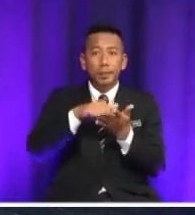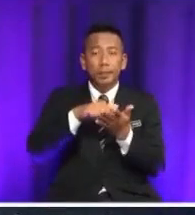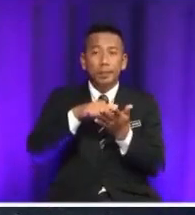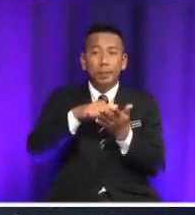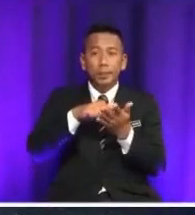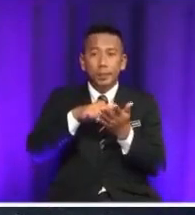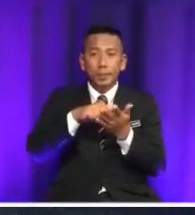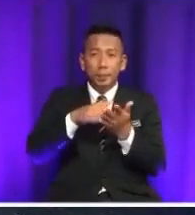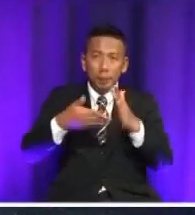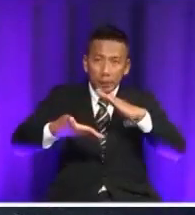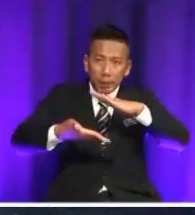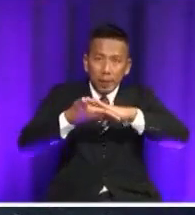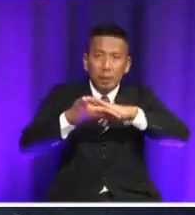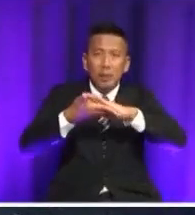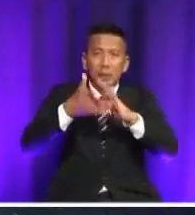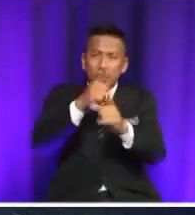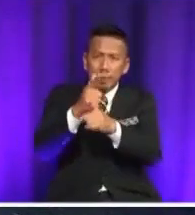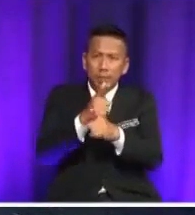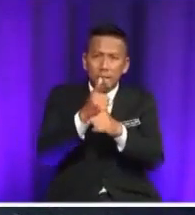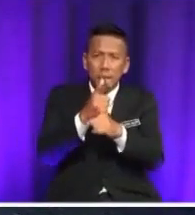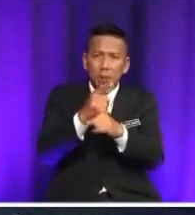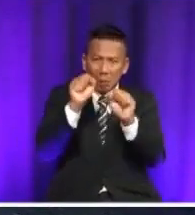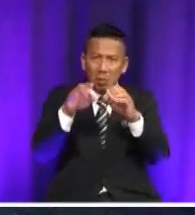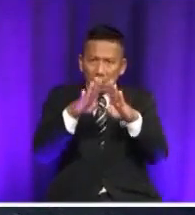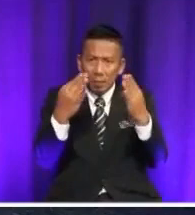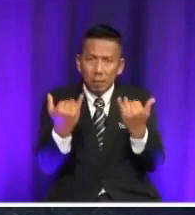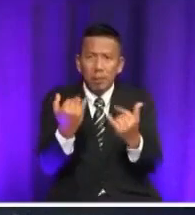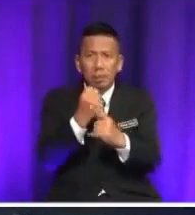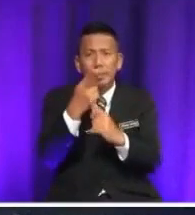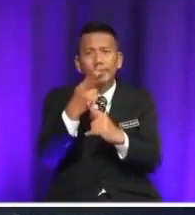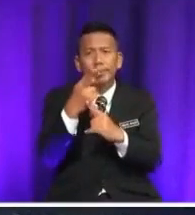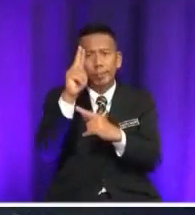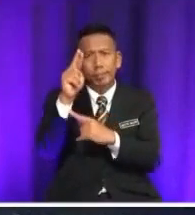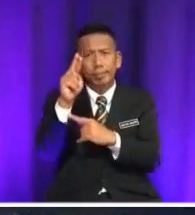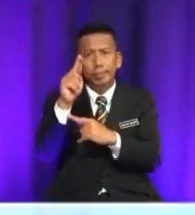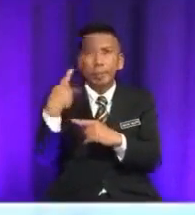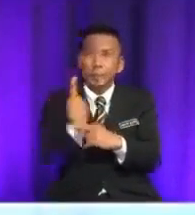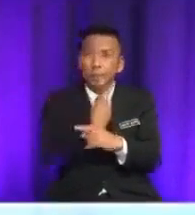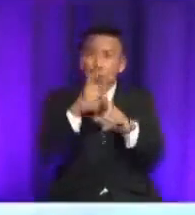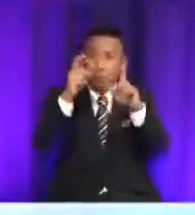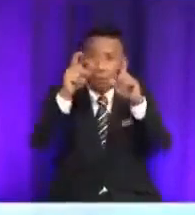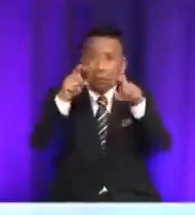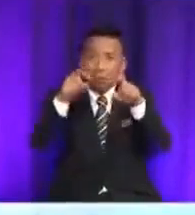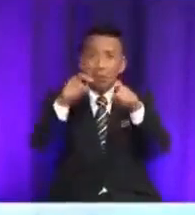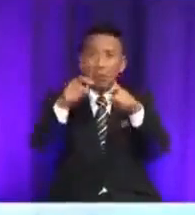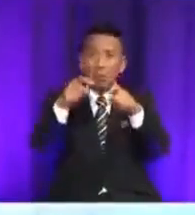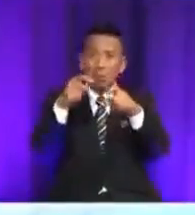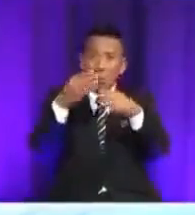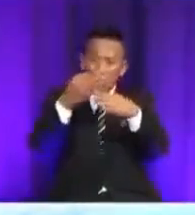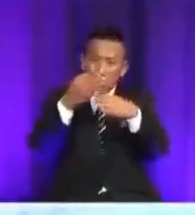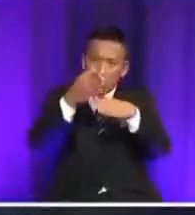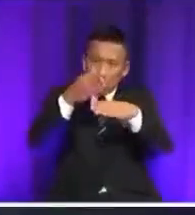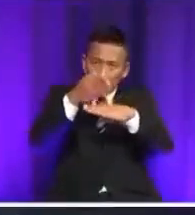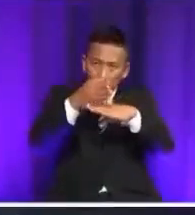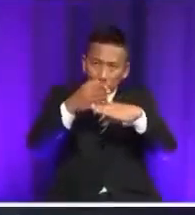pelindung nih kena-kena buka ya kita kenapa kita potong dulu potong dulu